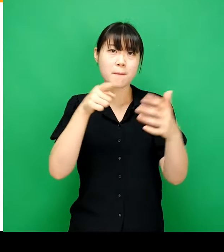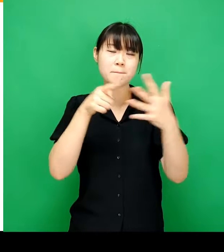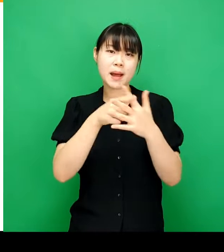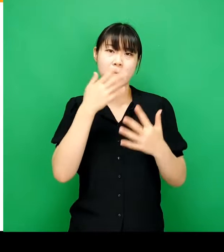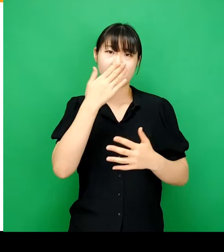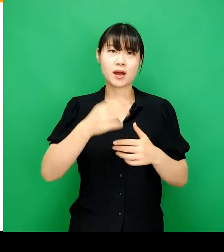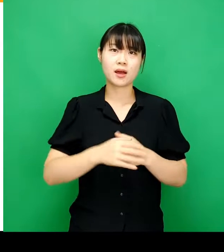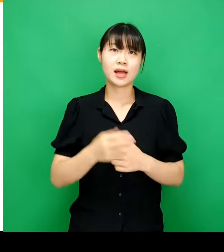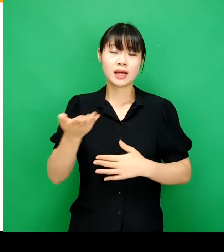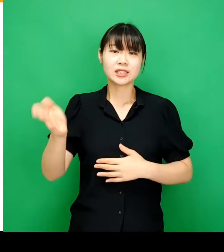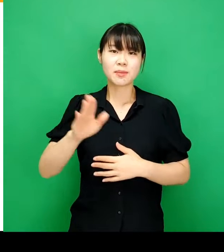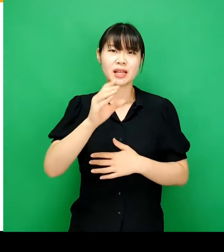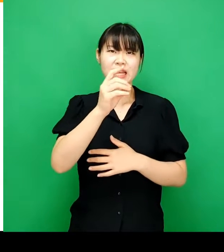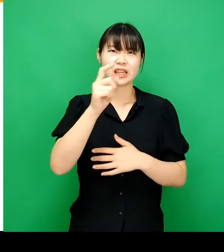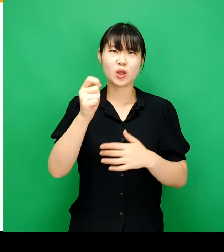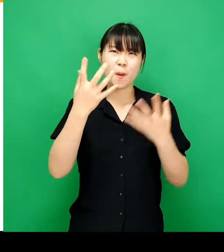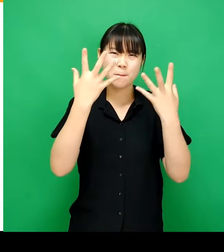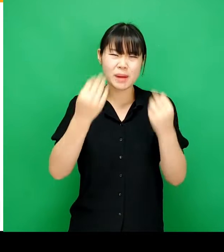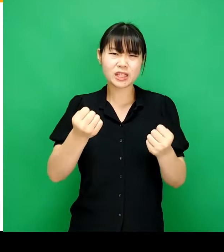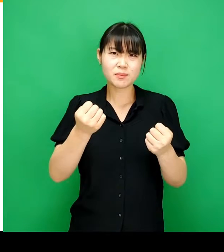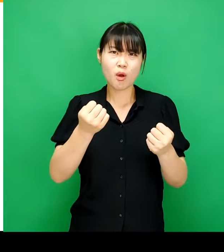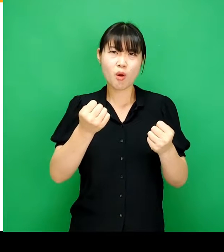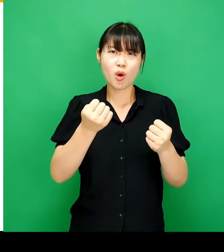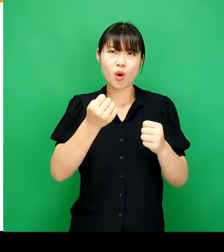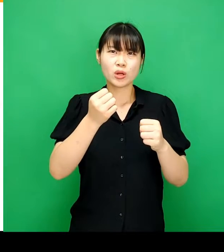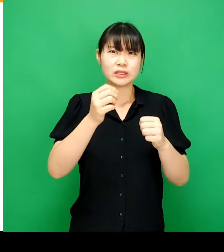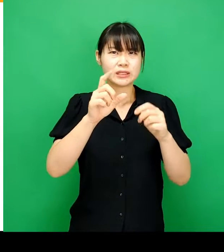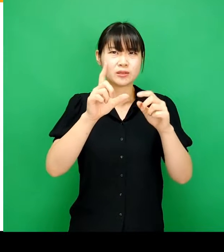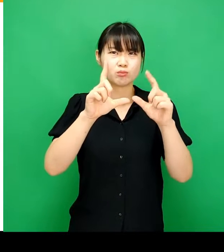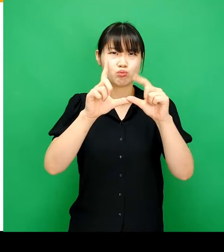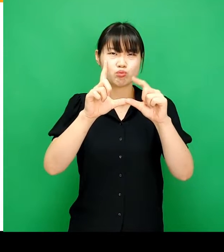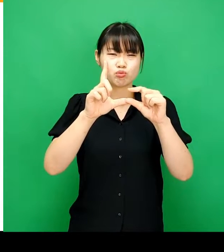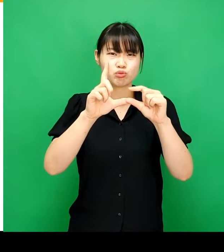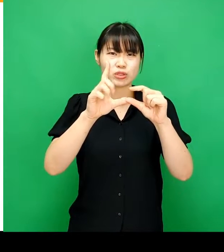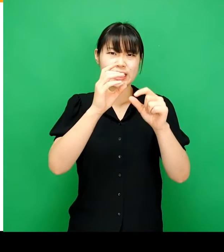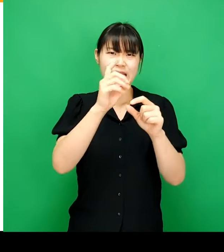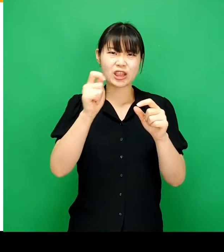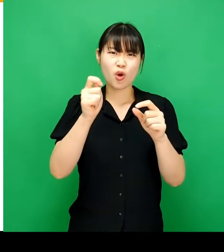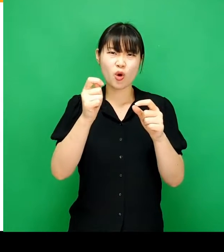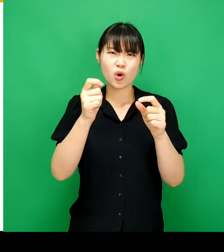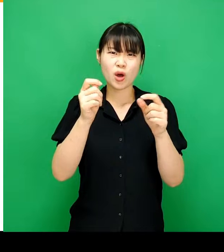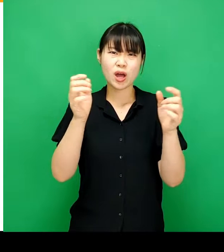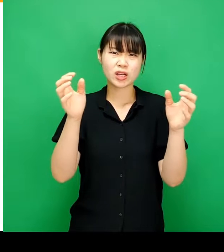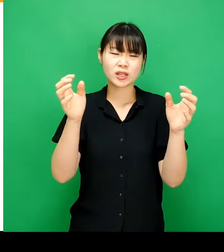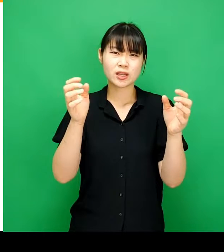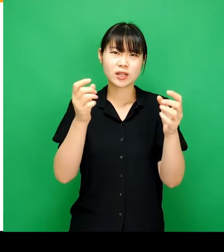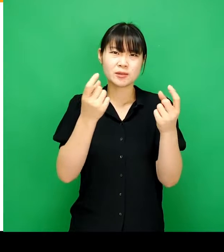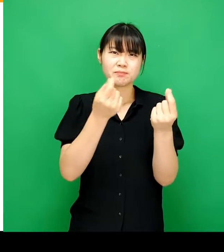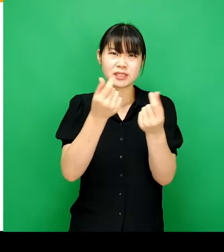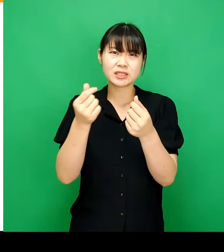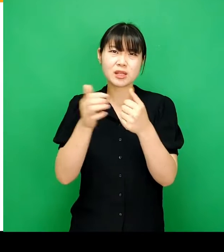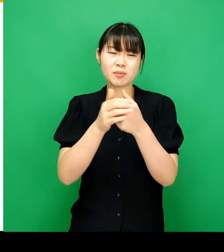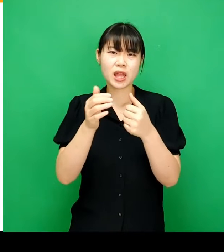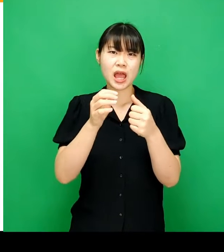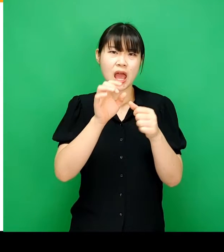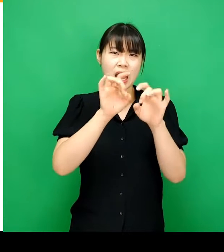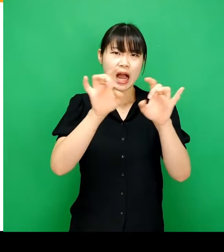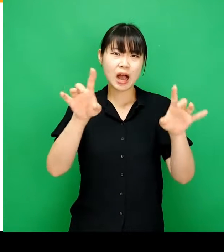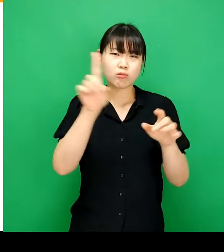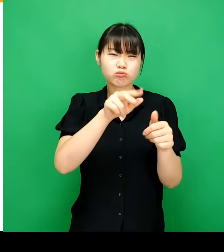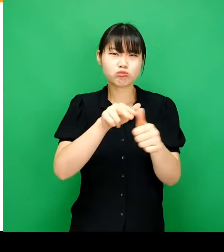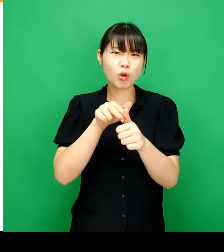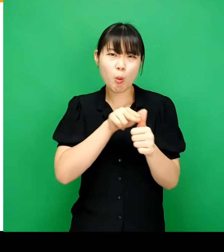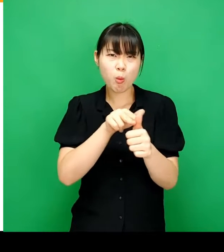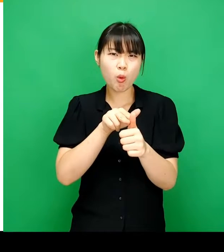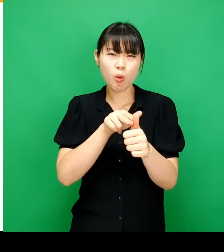있습니다. 하지만 데이터가 많으면 일정 부분의 데이터가 많이 겹쳐서 각 포인트가 어떤 정보를